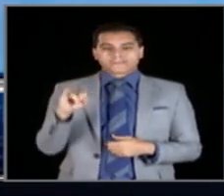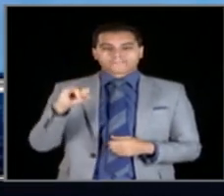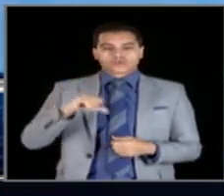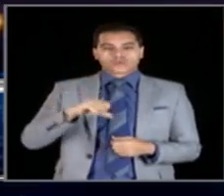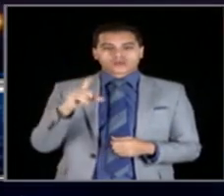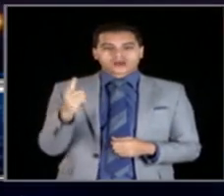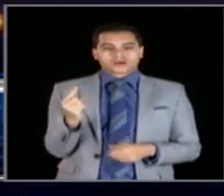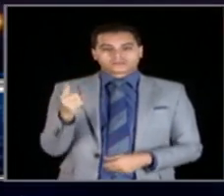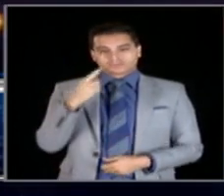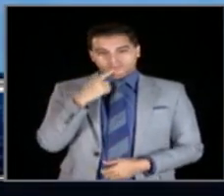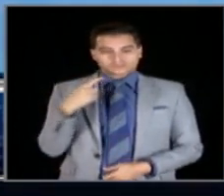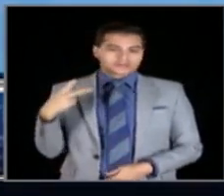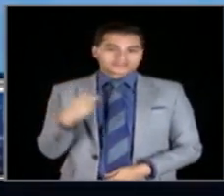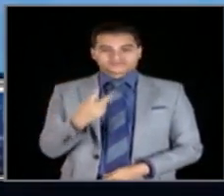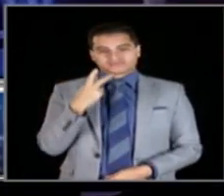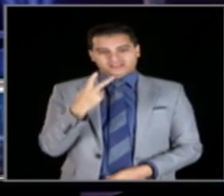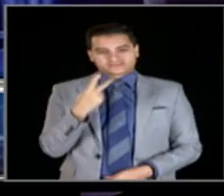سكواش. الهدف الثاني،